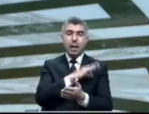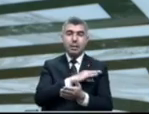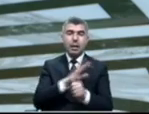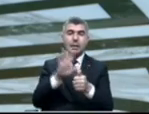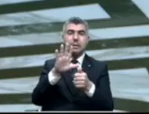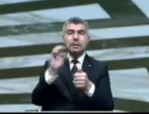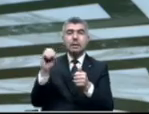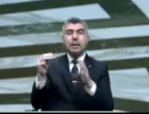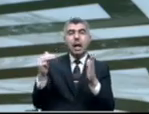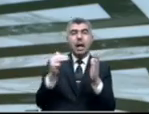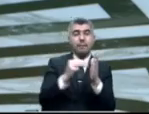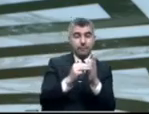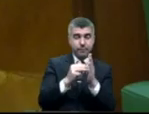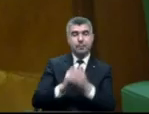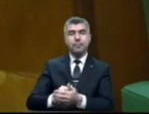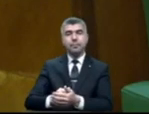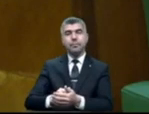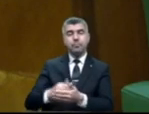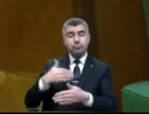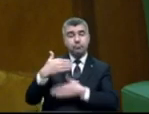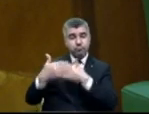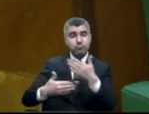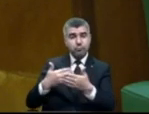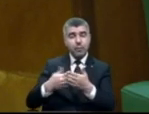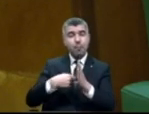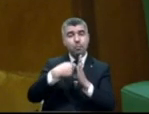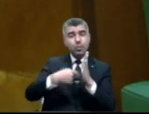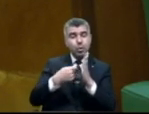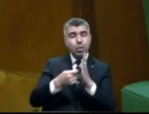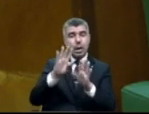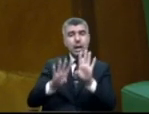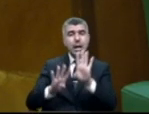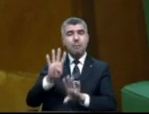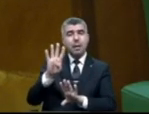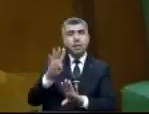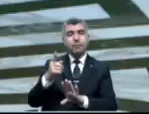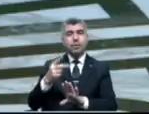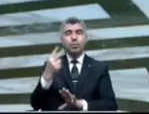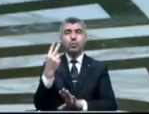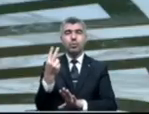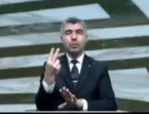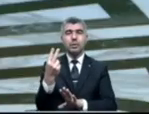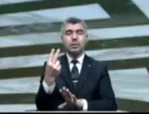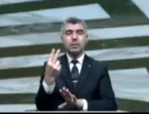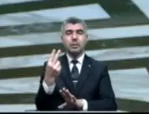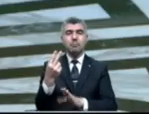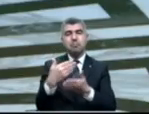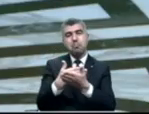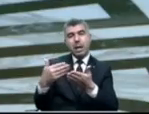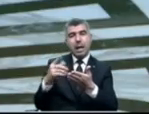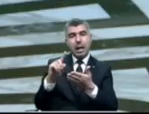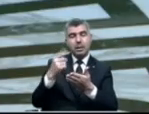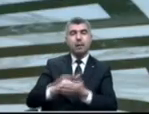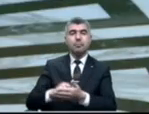60,000 فلاح. حجم الاستثمارات المرتقبة لهذه المشاريع هي 14.2 مليار ديال الدرهم. حجم التحفيزات المالية